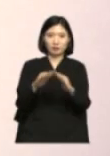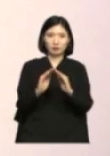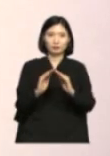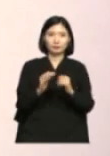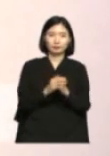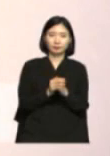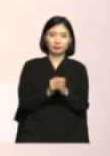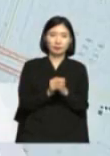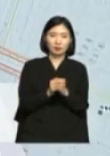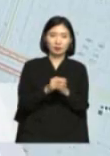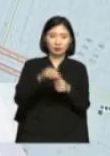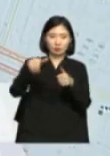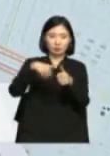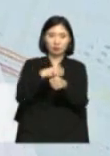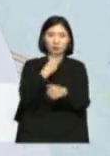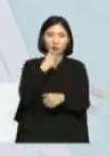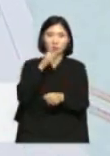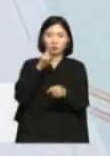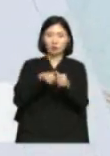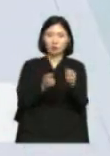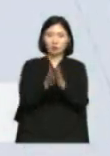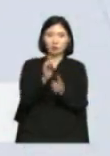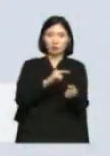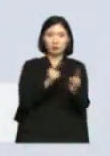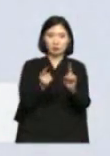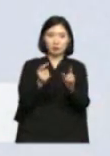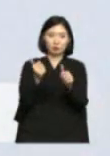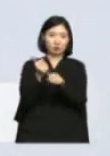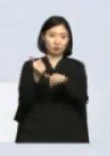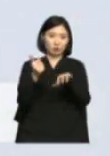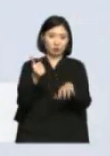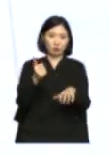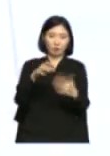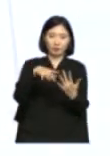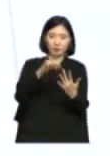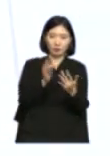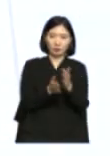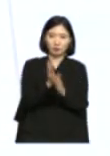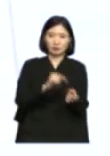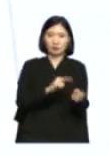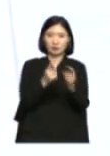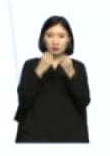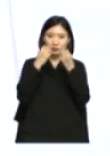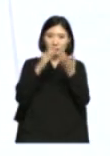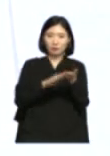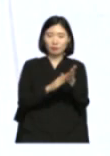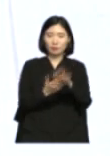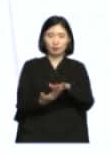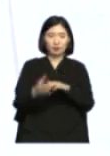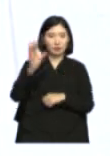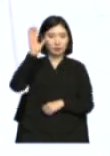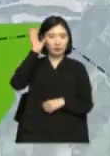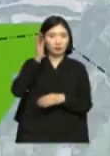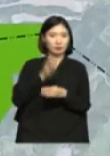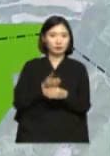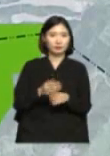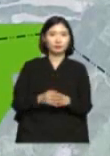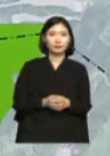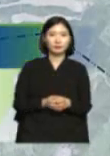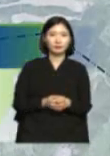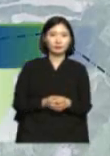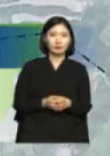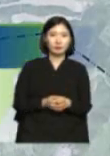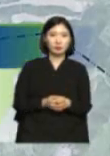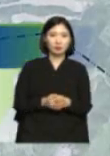4월에는 풍납토성 일대가 서울형 도시재생사업 후보지로 선정되며 도시재생이라는 새로운 변화를 기대하고 있습니다.